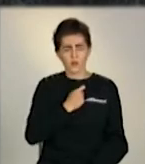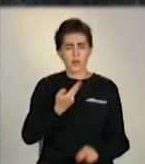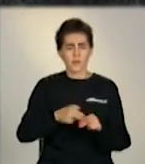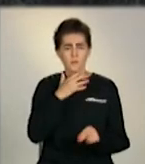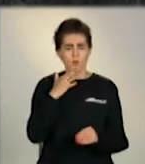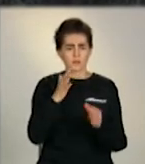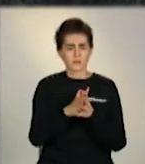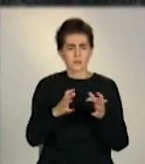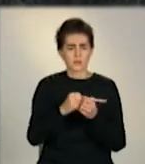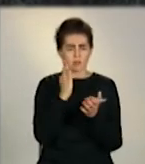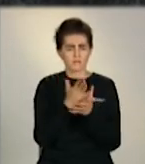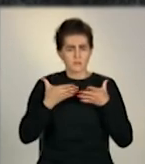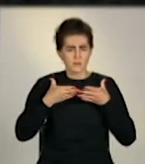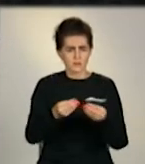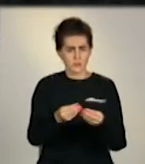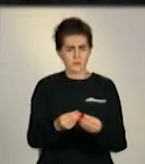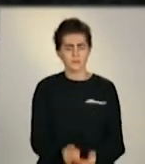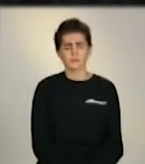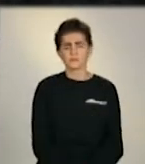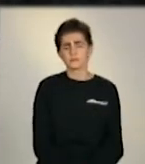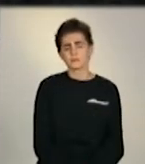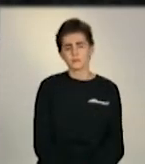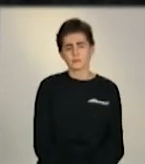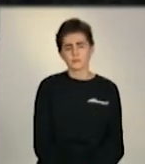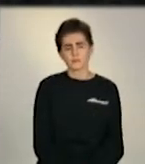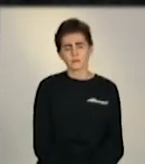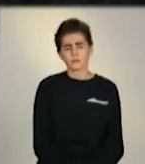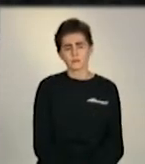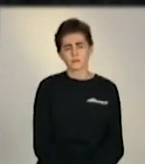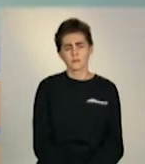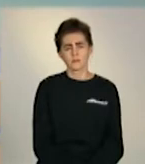родини чинять тиск. Максим Кондратенко, Наталія Шарай, телеканал «Донбас».